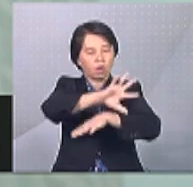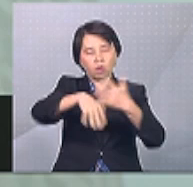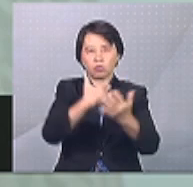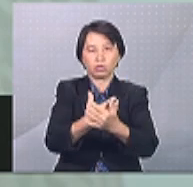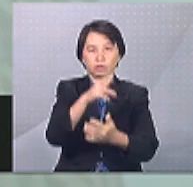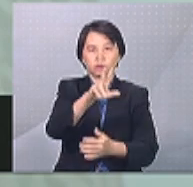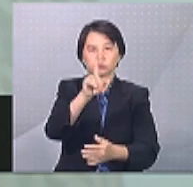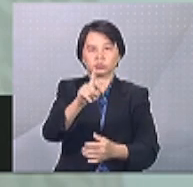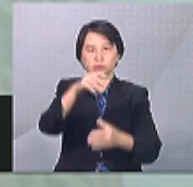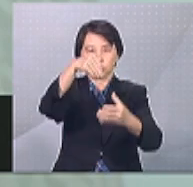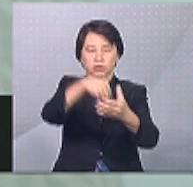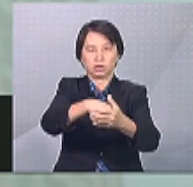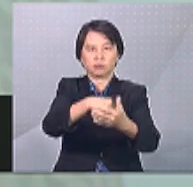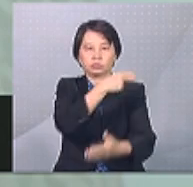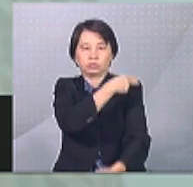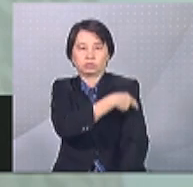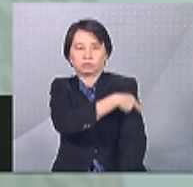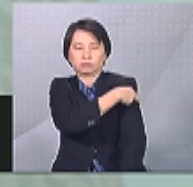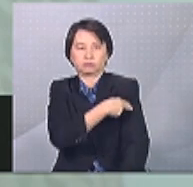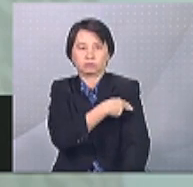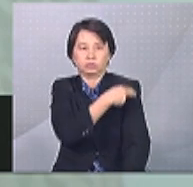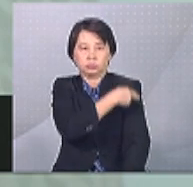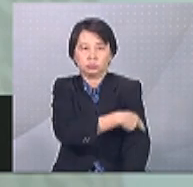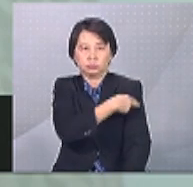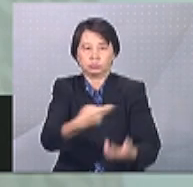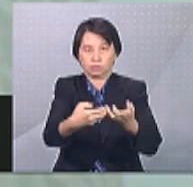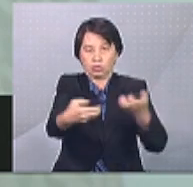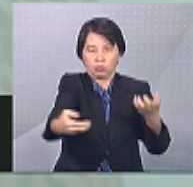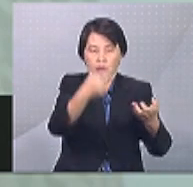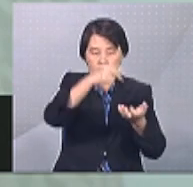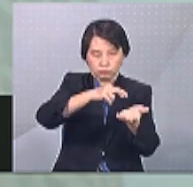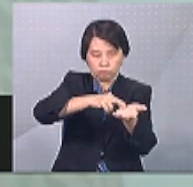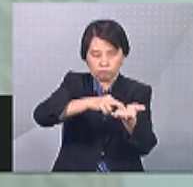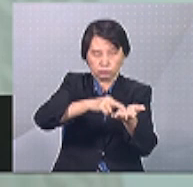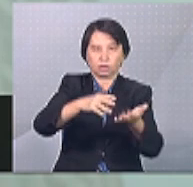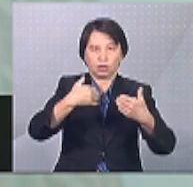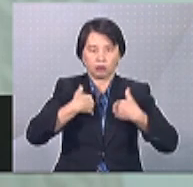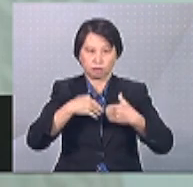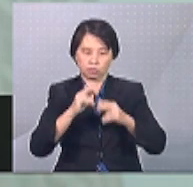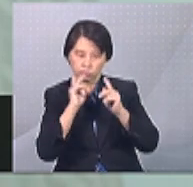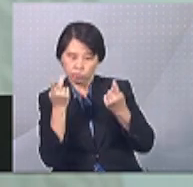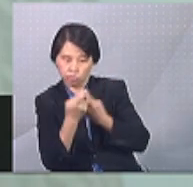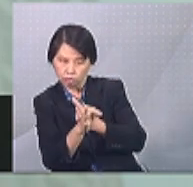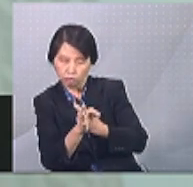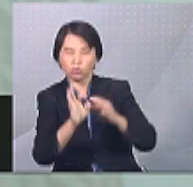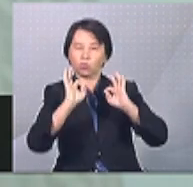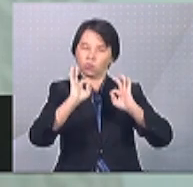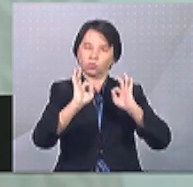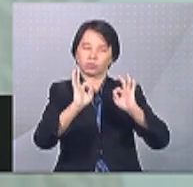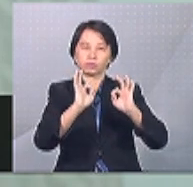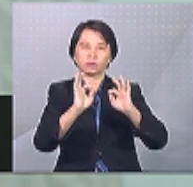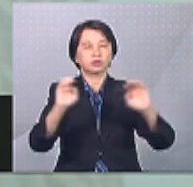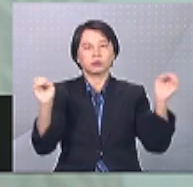berada di dalam ward pengasingan untuk rawatan dan adalah berada dalam keadaan stabil.